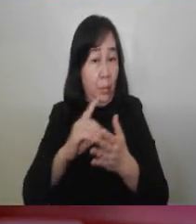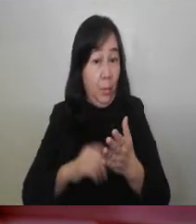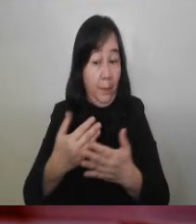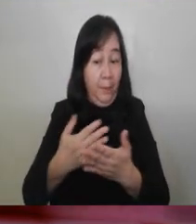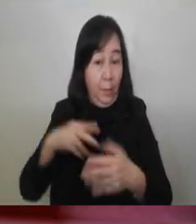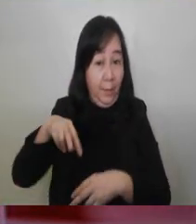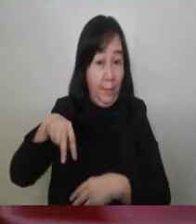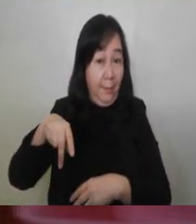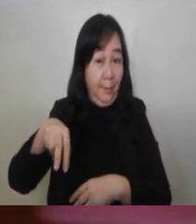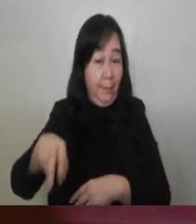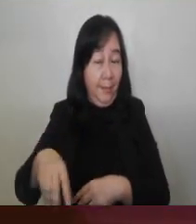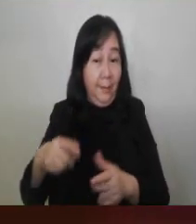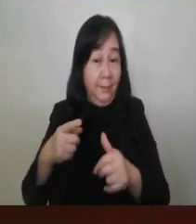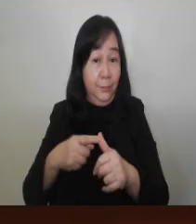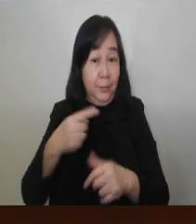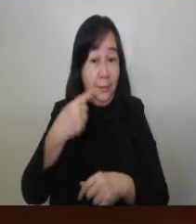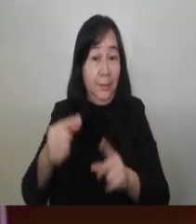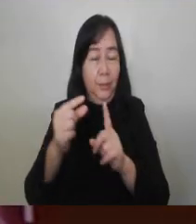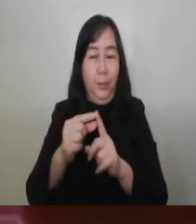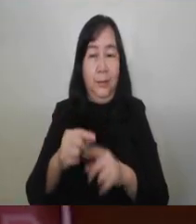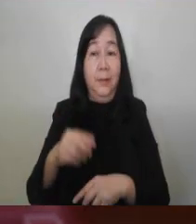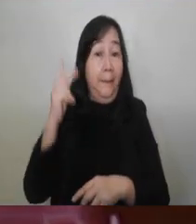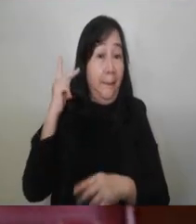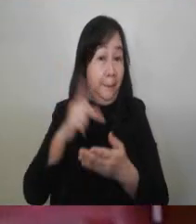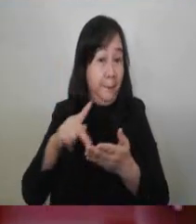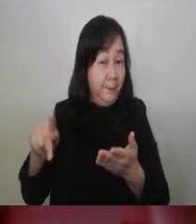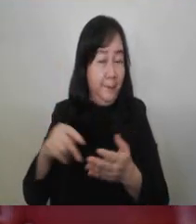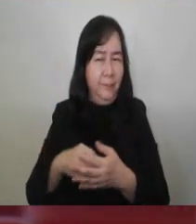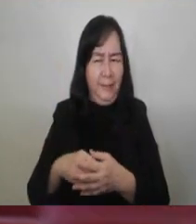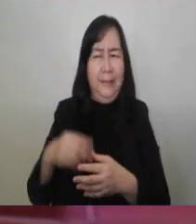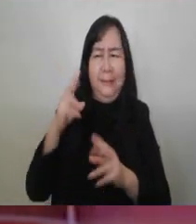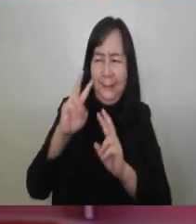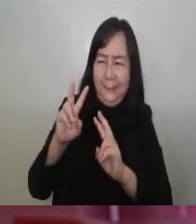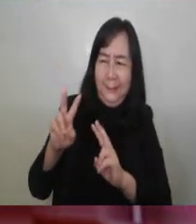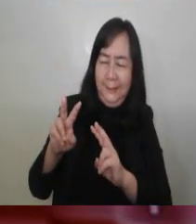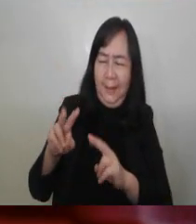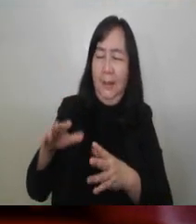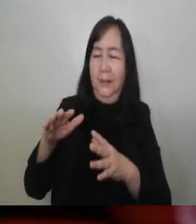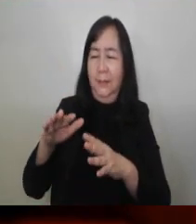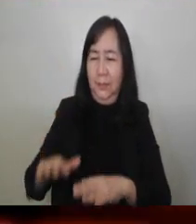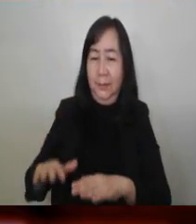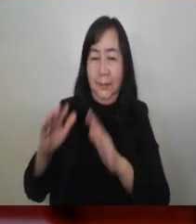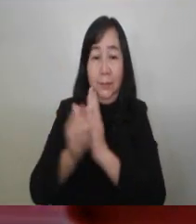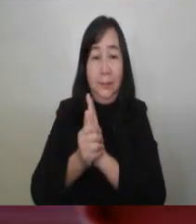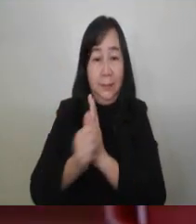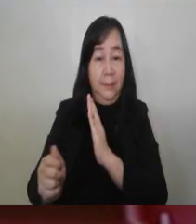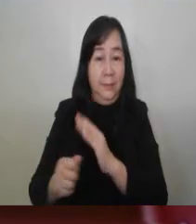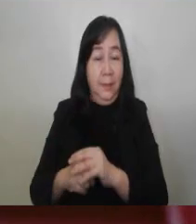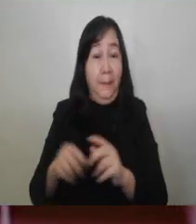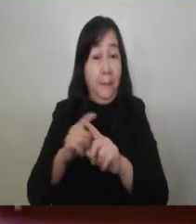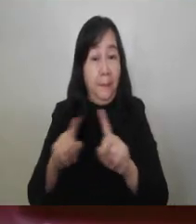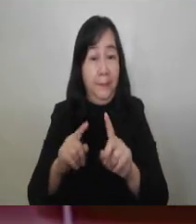siya makalakad at ang unang salita niya ay lapis? Kitang-kita na ang kanyang talento mula